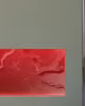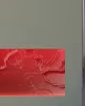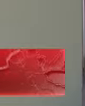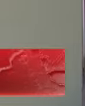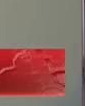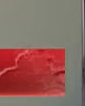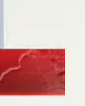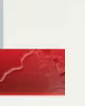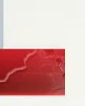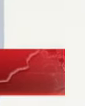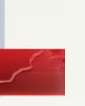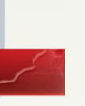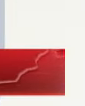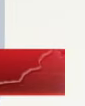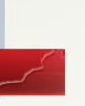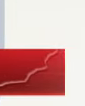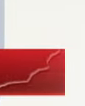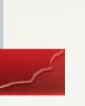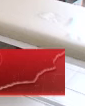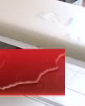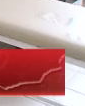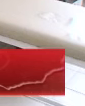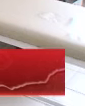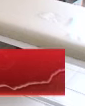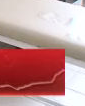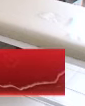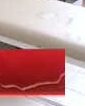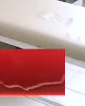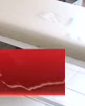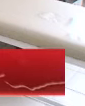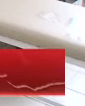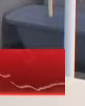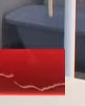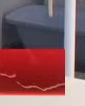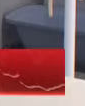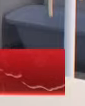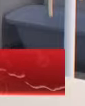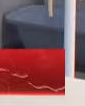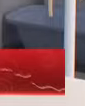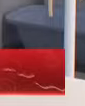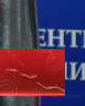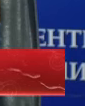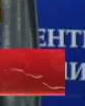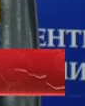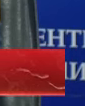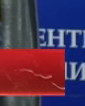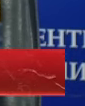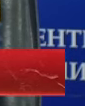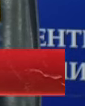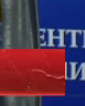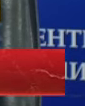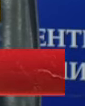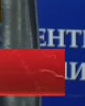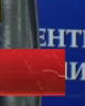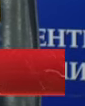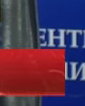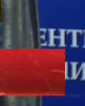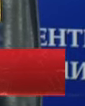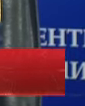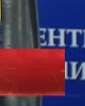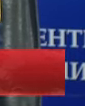2-летний ребенок умер в Кокшетау. Родители отказались от переливания крови по религиозным убеждениям. Назначена судебная медицинская экспертиза,